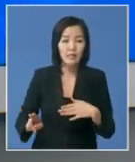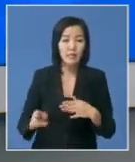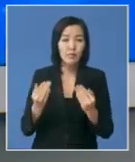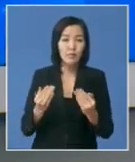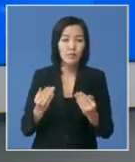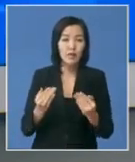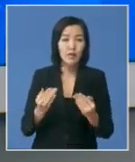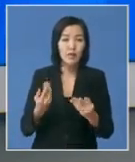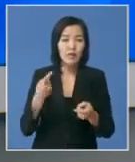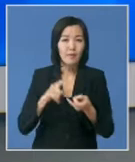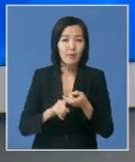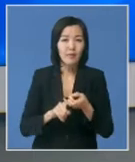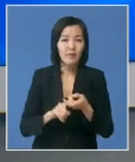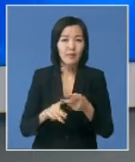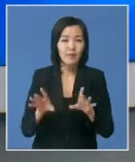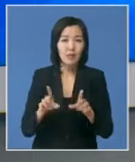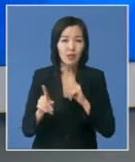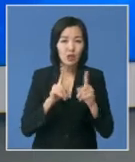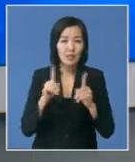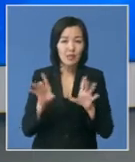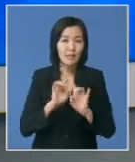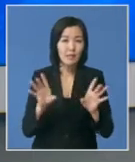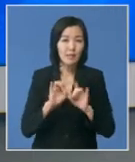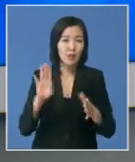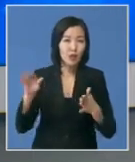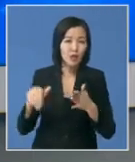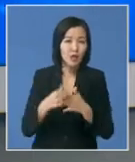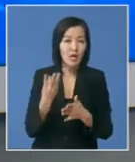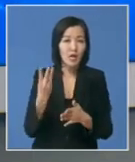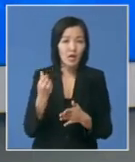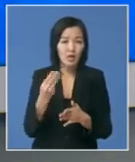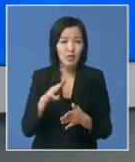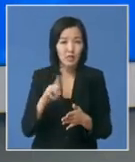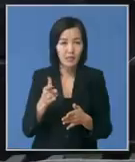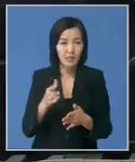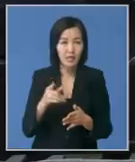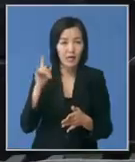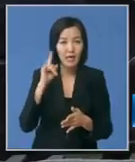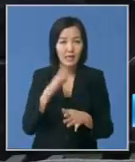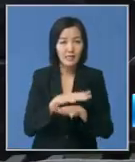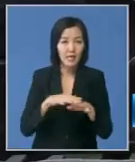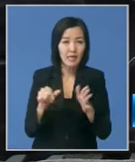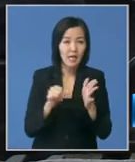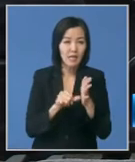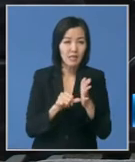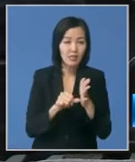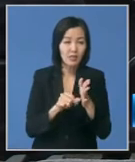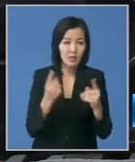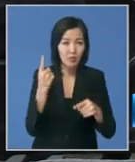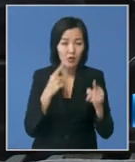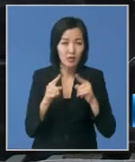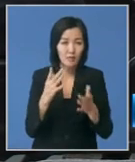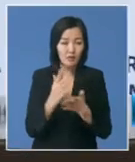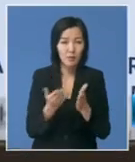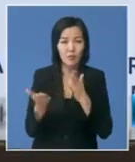коммуникациялар қызметінде өткен брифингте мәлімдеді. Жаңа ақша қазақ елі сериясымен шыққан 6-шы банкнот саналады. Ал оның бұрынғы